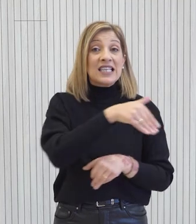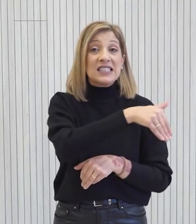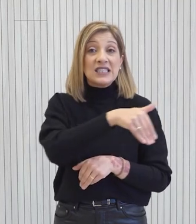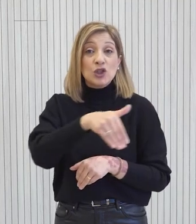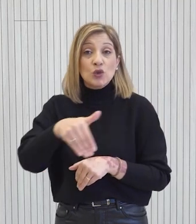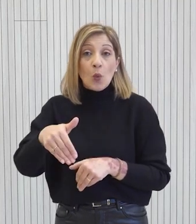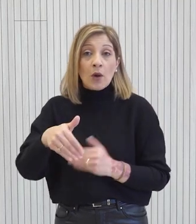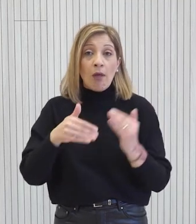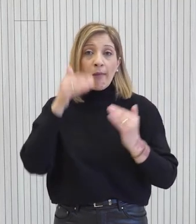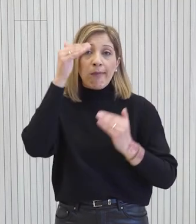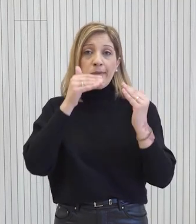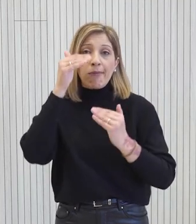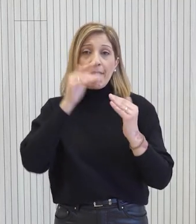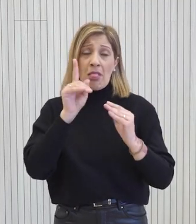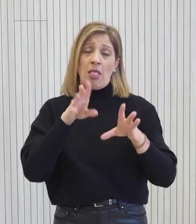ζώνης δεν μπορεί να γίνει αποδεκτή.